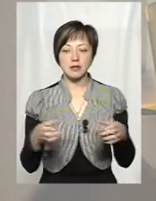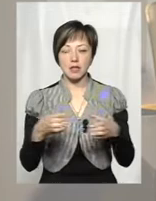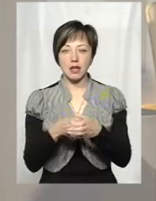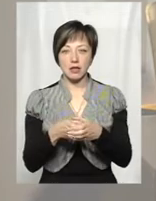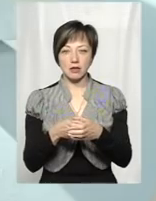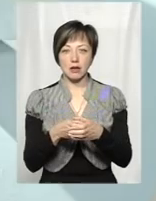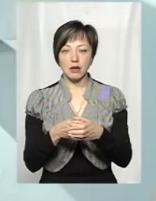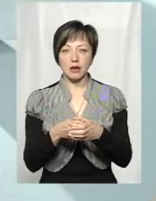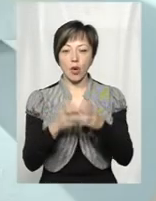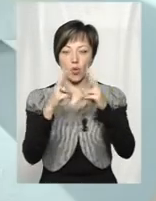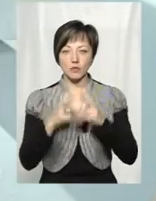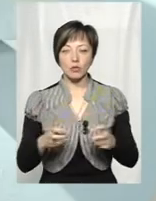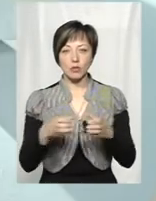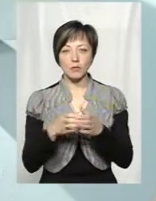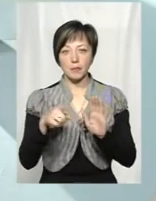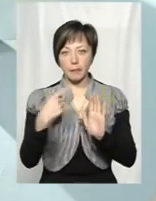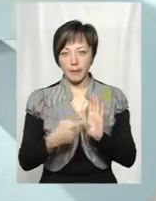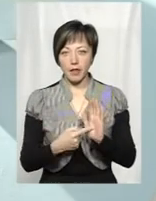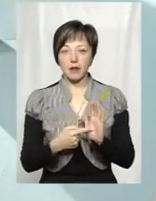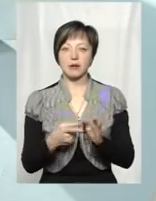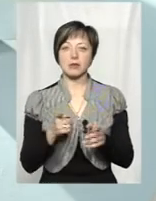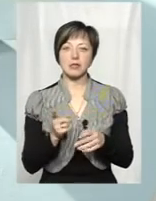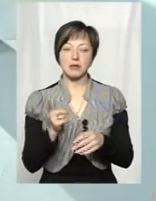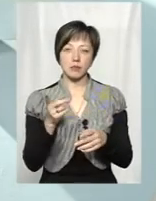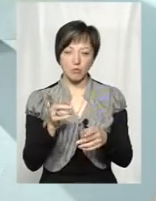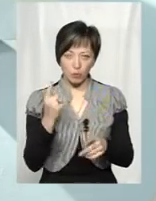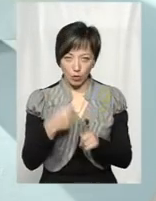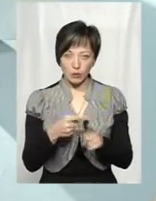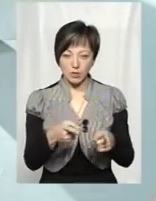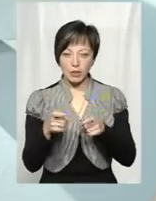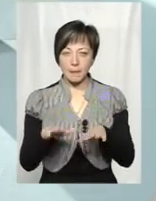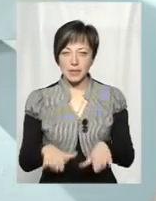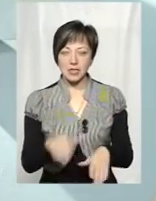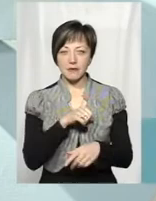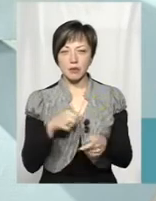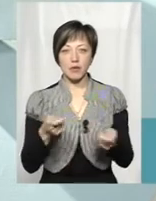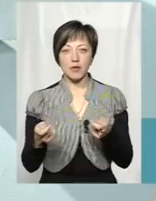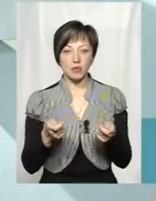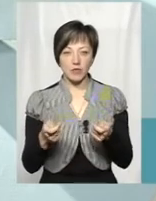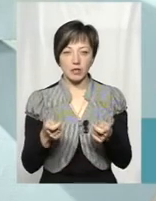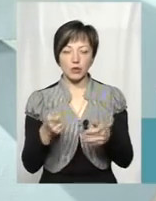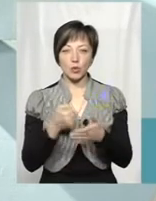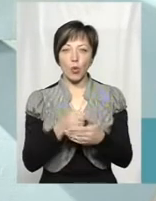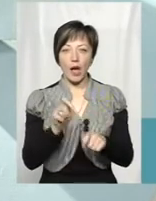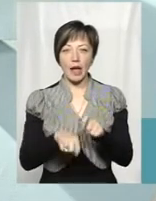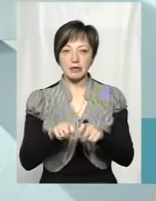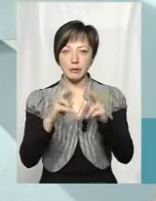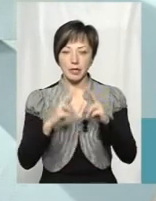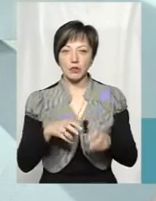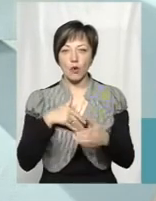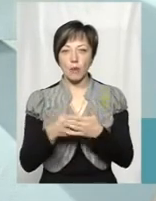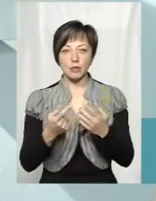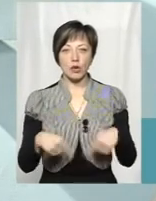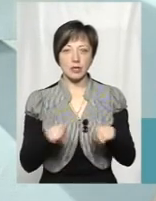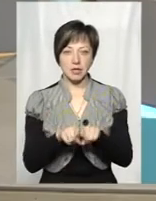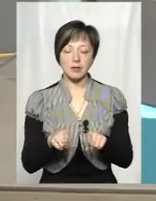розвиток груп? Пам'яткоохоронці, крім того, ми залучаємо органи місцевого самоврядування до експедицій, громадські